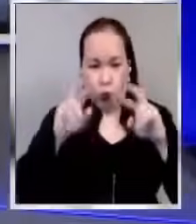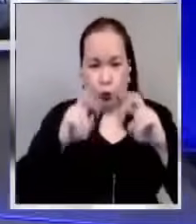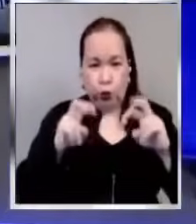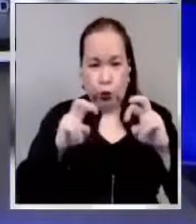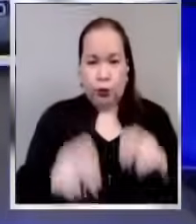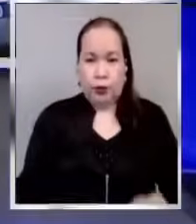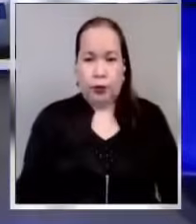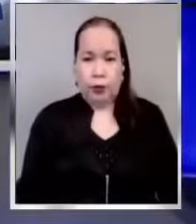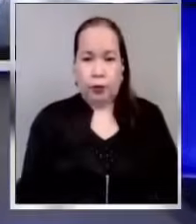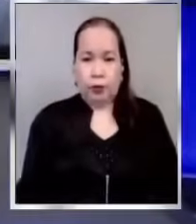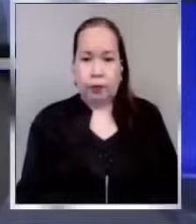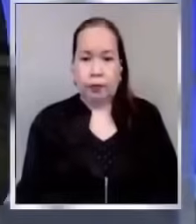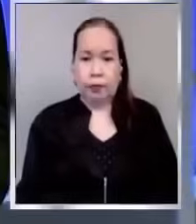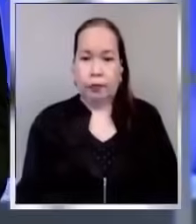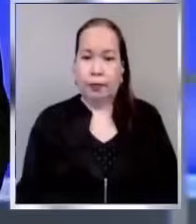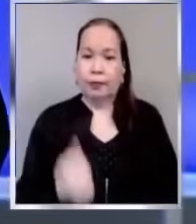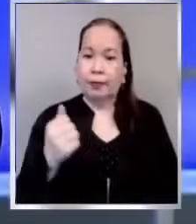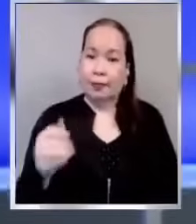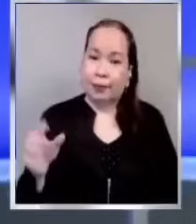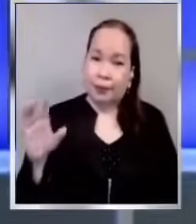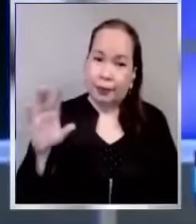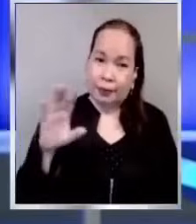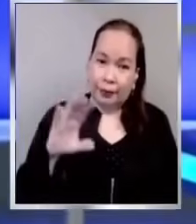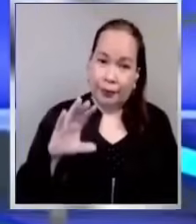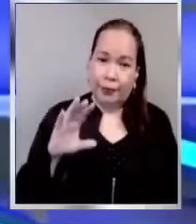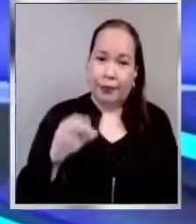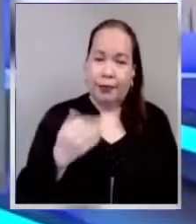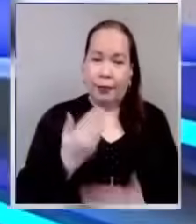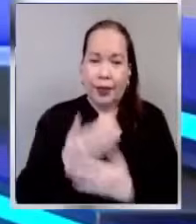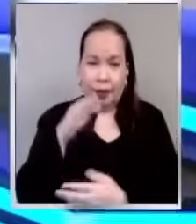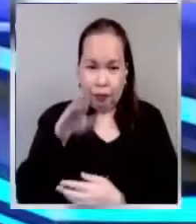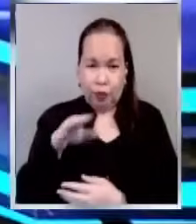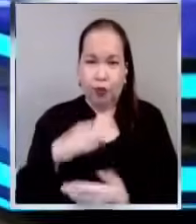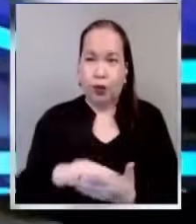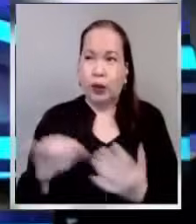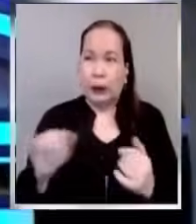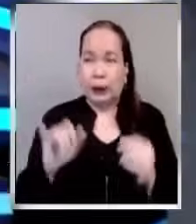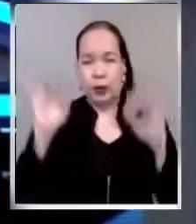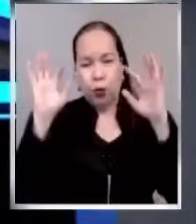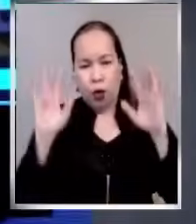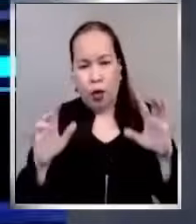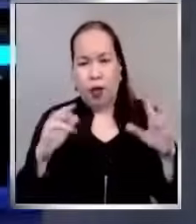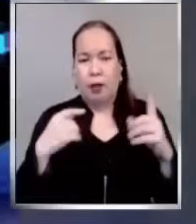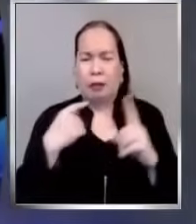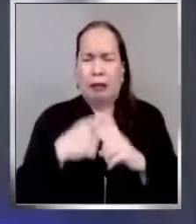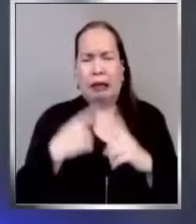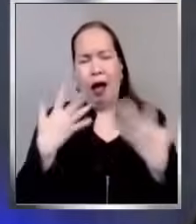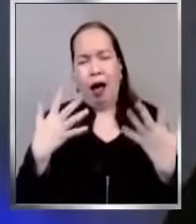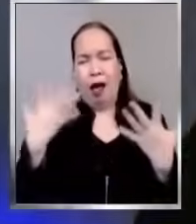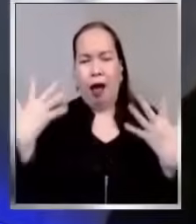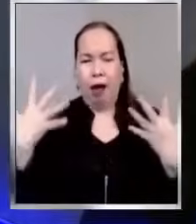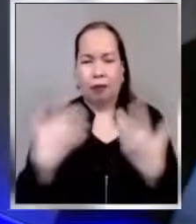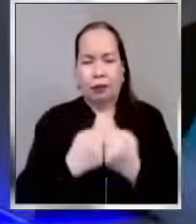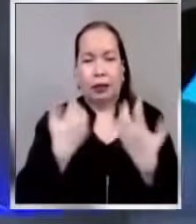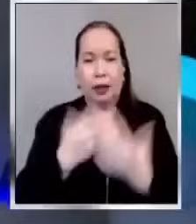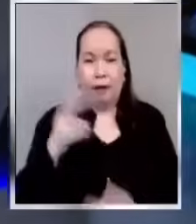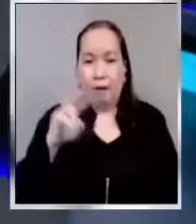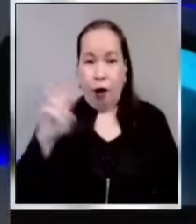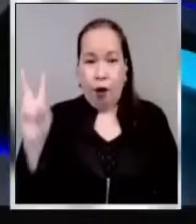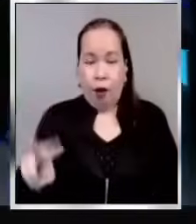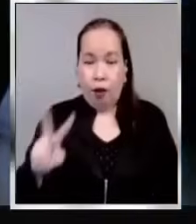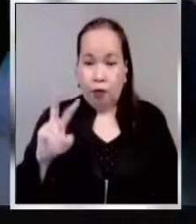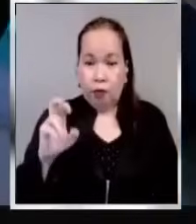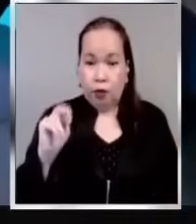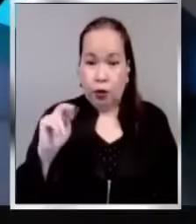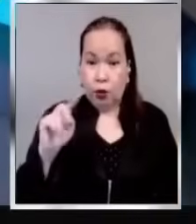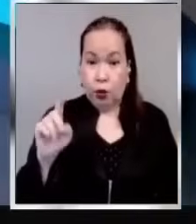Magandang hapon po at maulan pa rin ang weekend, mga kapuso. May disgrasya pa sa Valenzuela. Isa ang sugatan sa pagguho ng ilang bahay